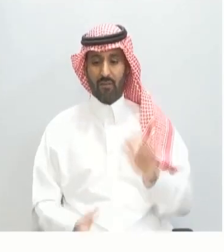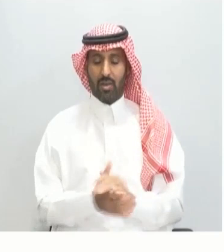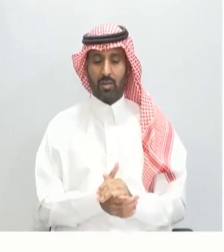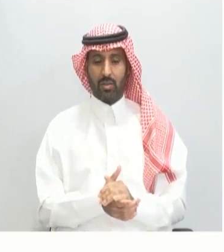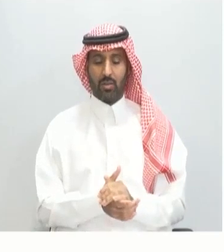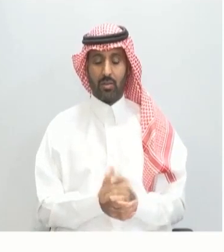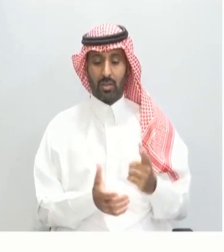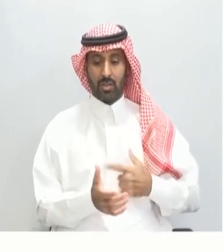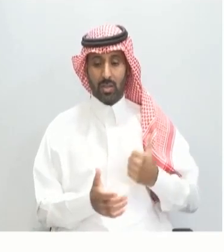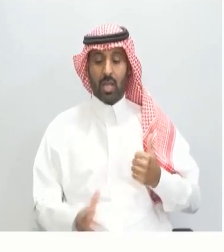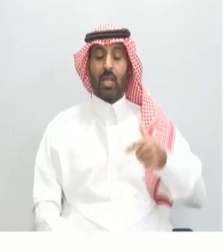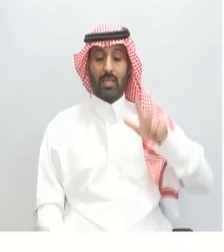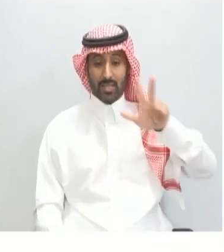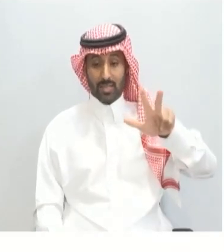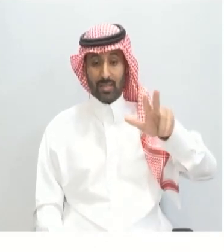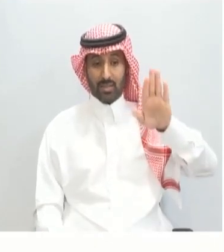جهاز